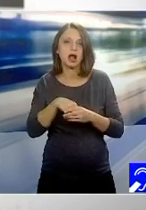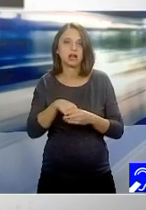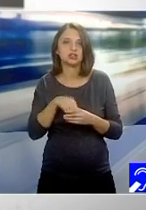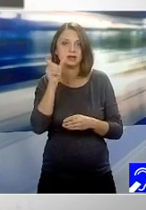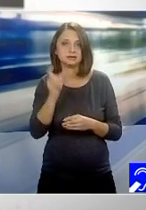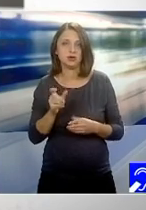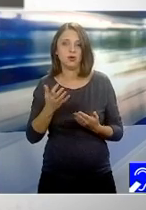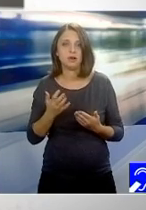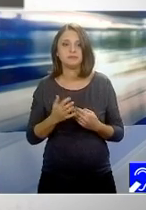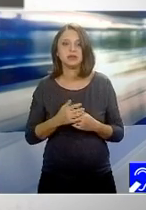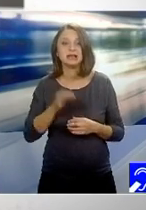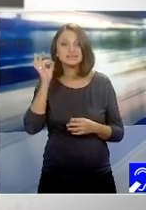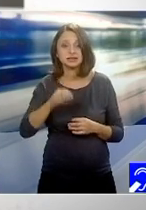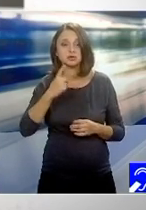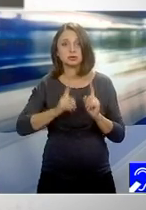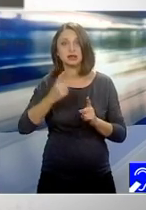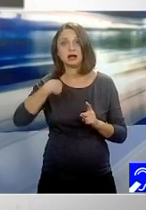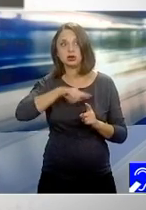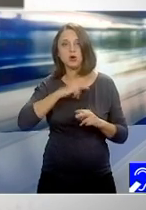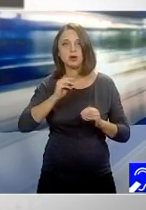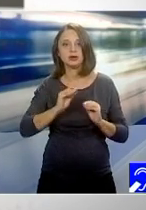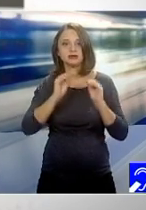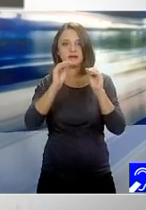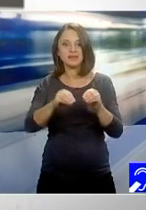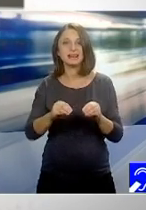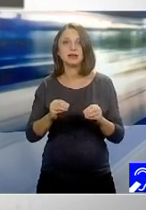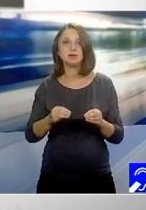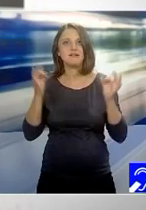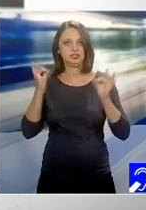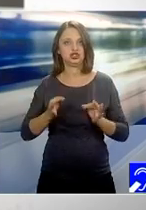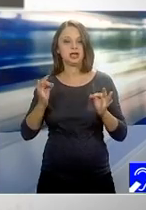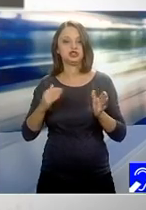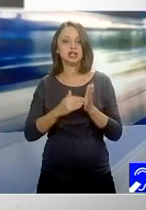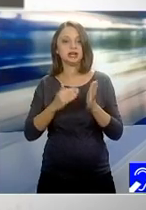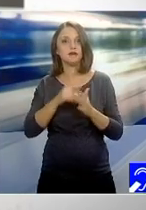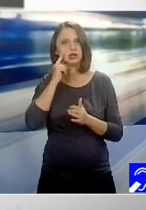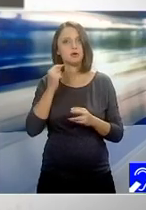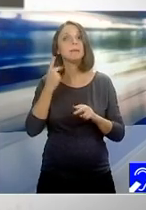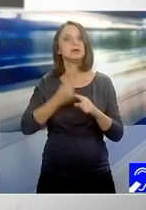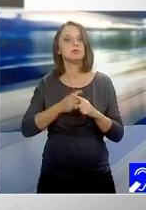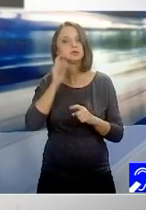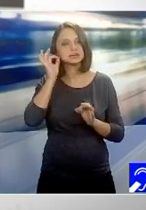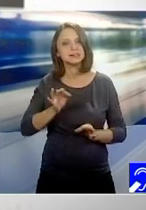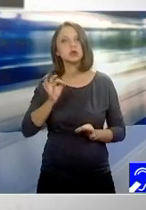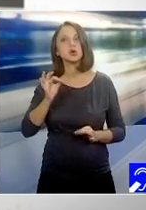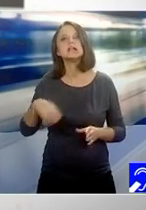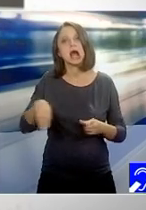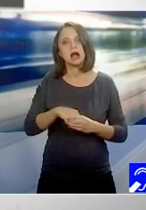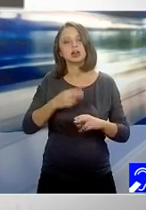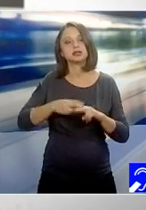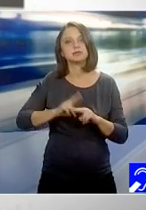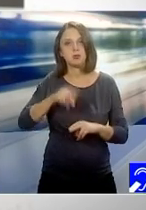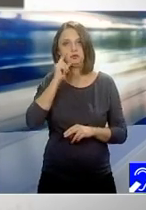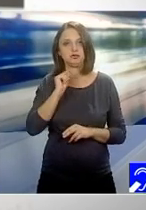cu siguranță, dacă noi ne vom deveni eficienți și va fi nevoie de oameni suplimentari, sigur se va acorda. Este un, eu spun